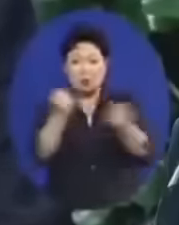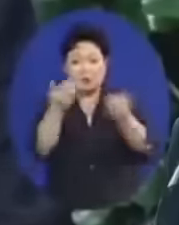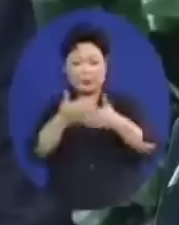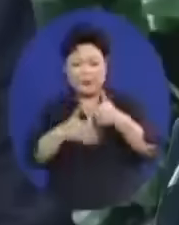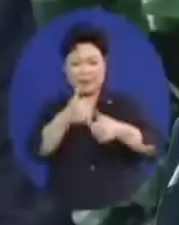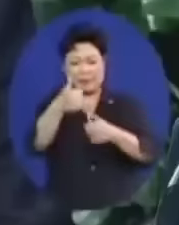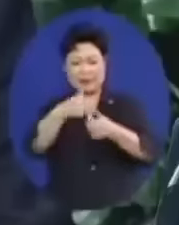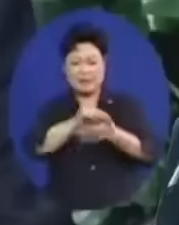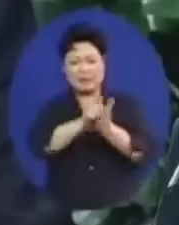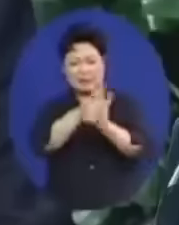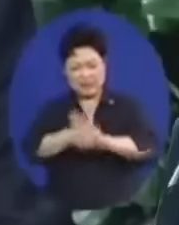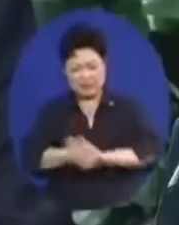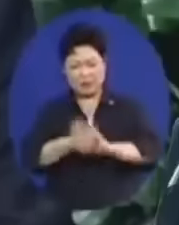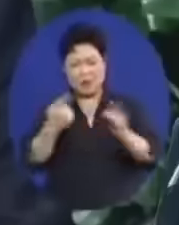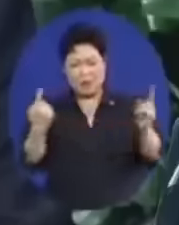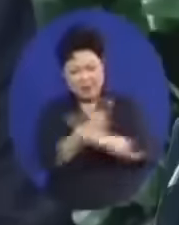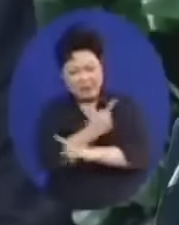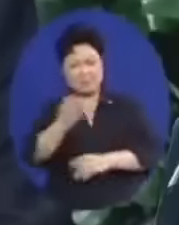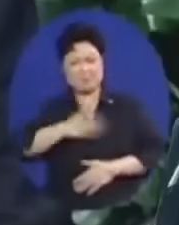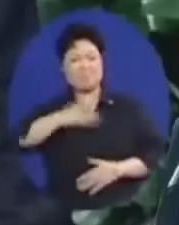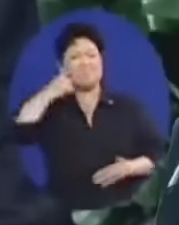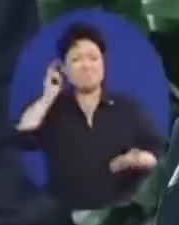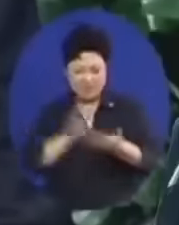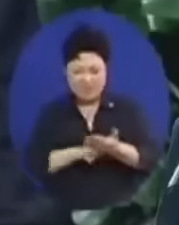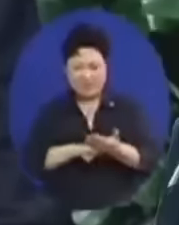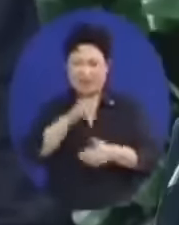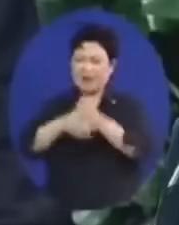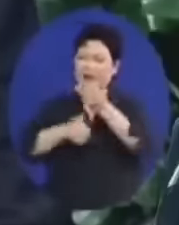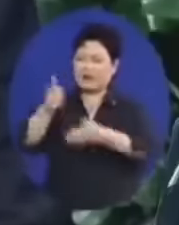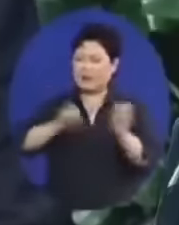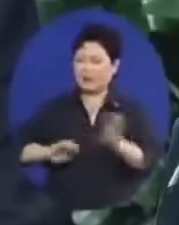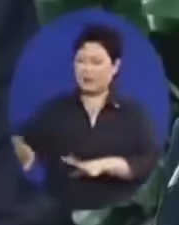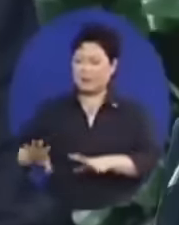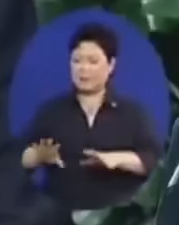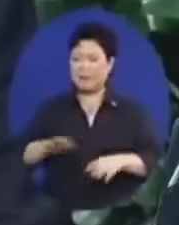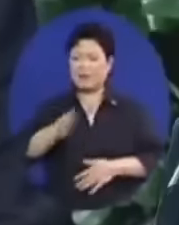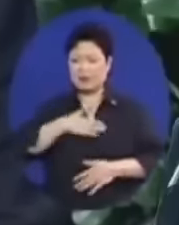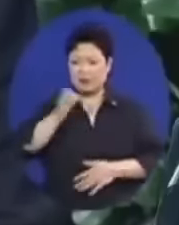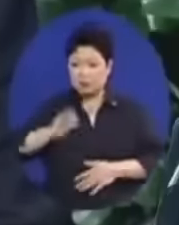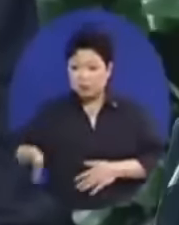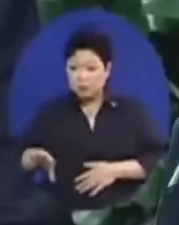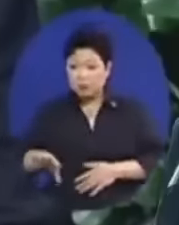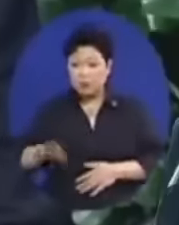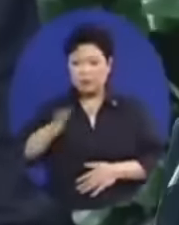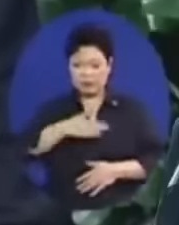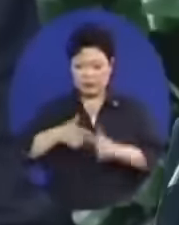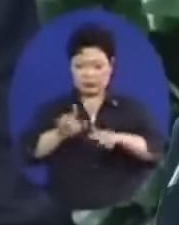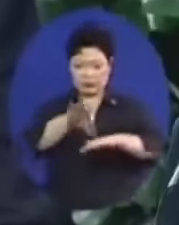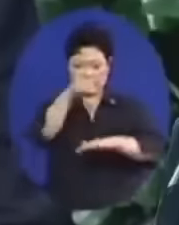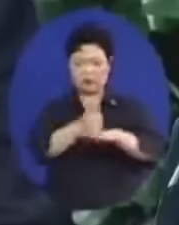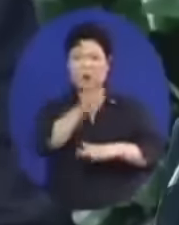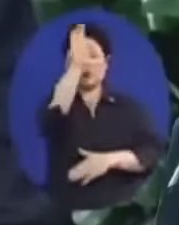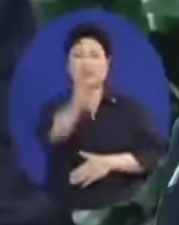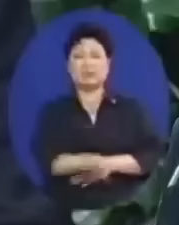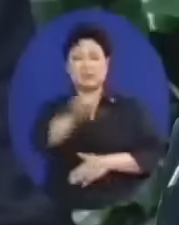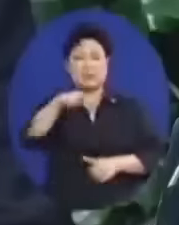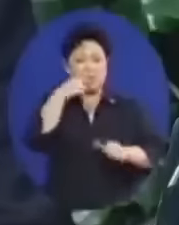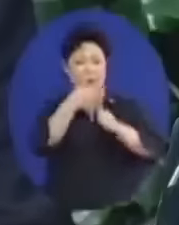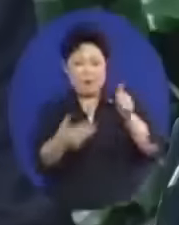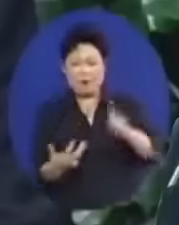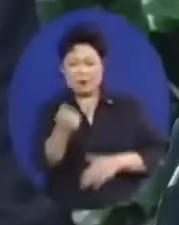자녀로 환원한 나를 찾게 되는 것입니다. 하나님께 버림받아 나를 잃어버린 내가 예수 그리스도의 십자가의